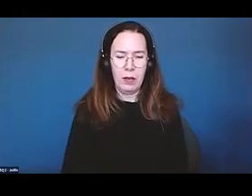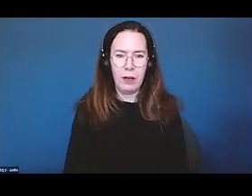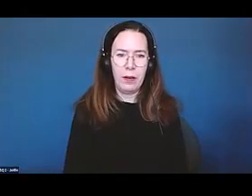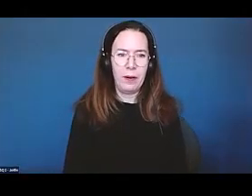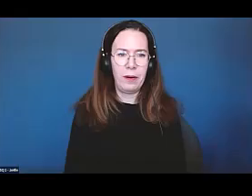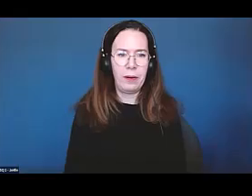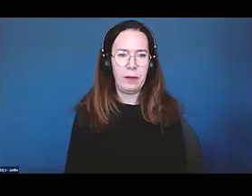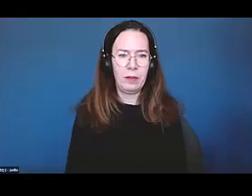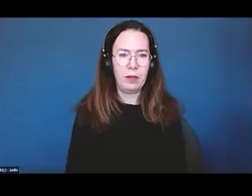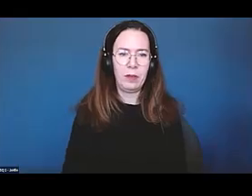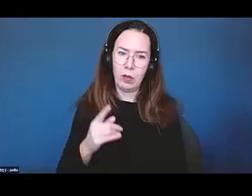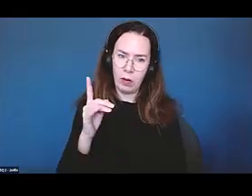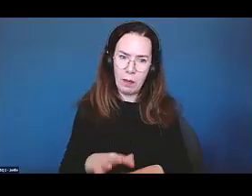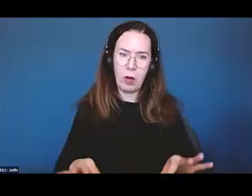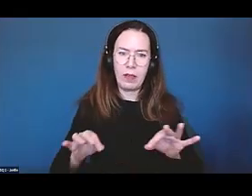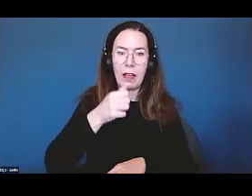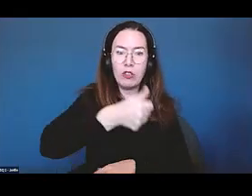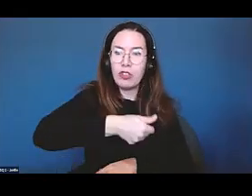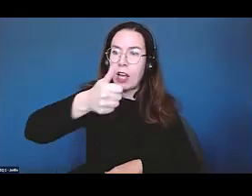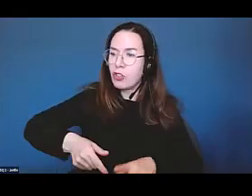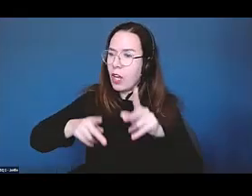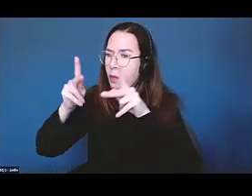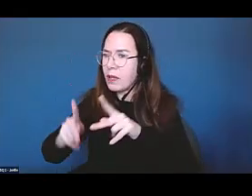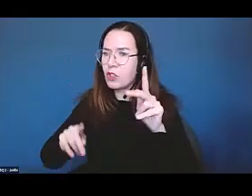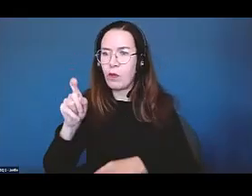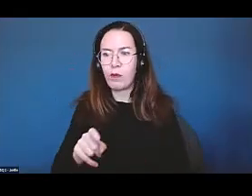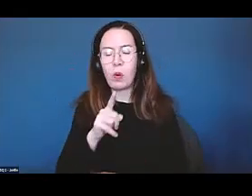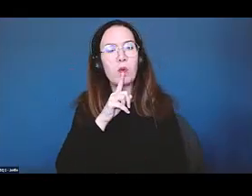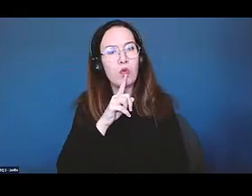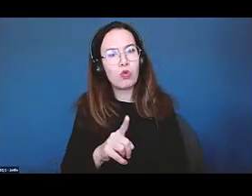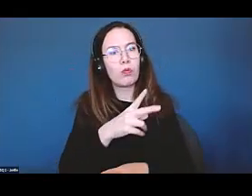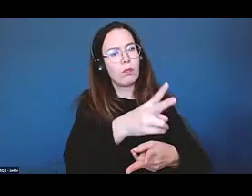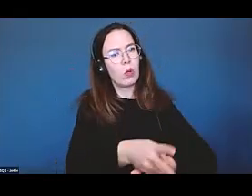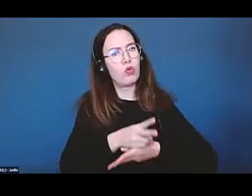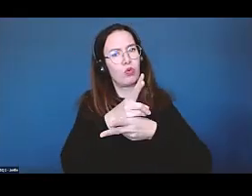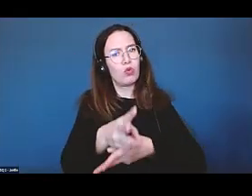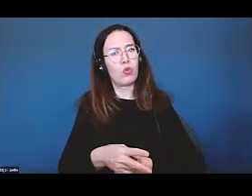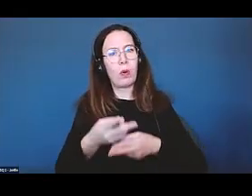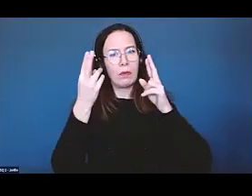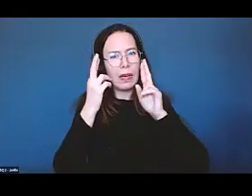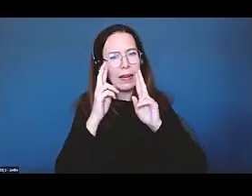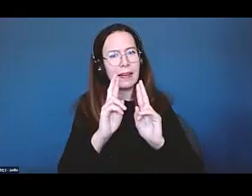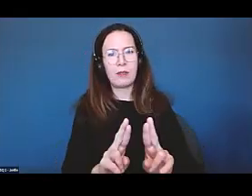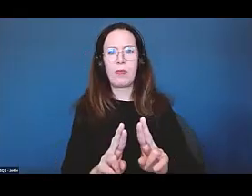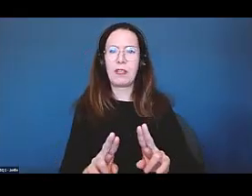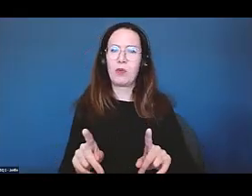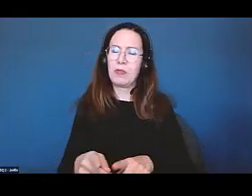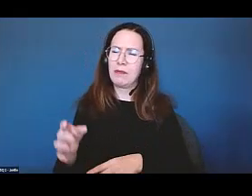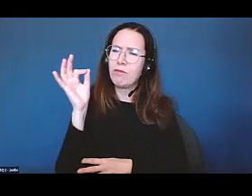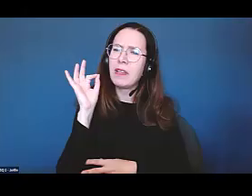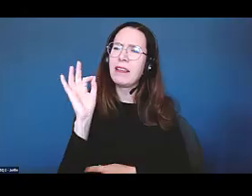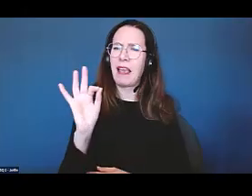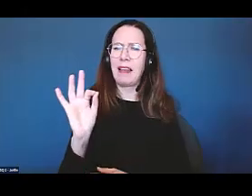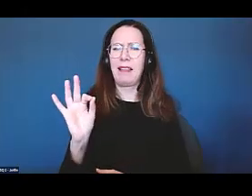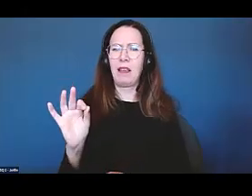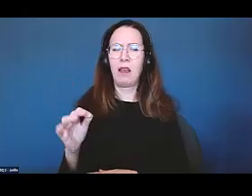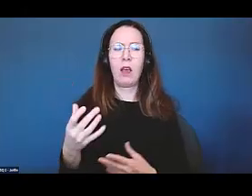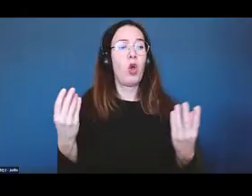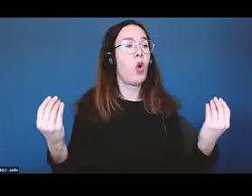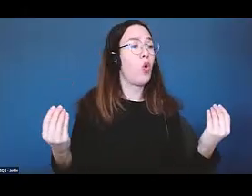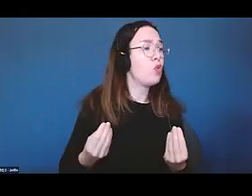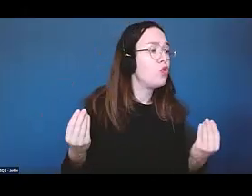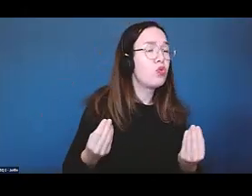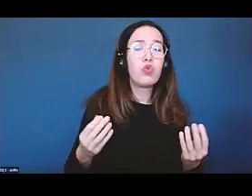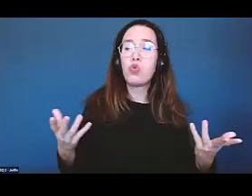qu'il s'agit de s'assurer que chaque personne puisse recevoir des soins respectueux et de grande qualité, quel